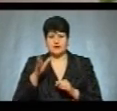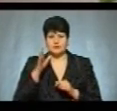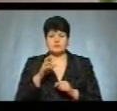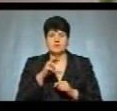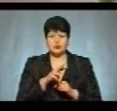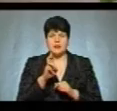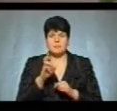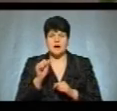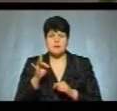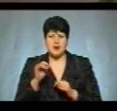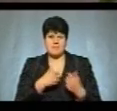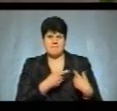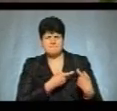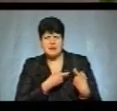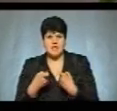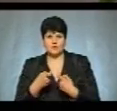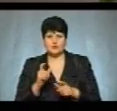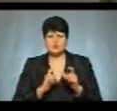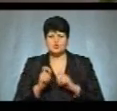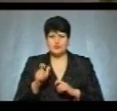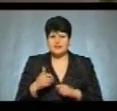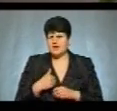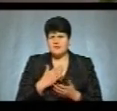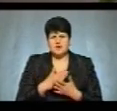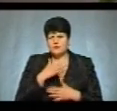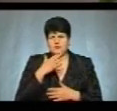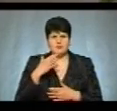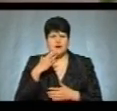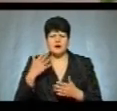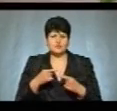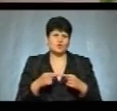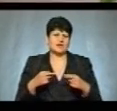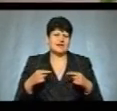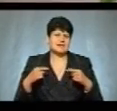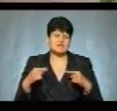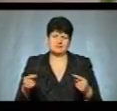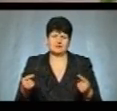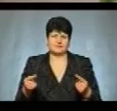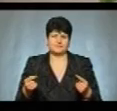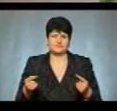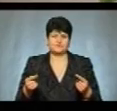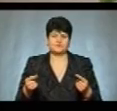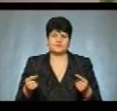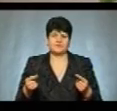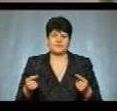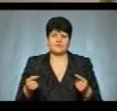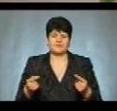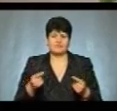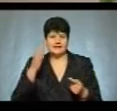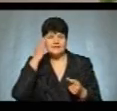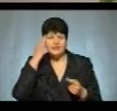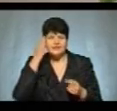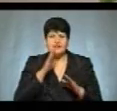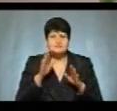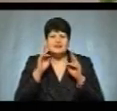сюди студенти. Я маю дуже багато різних хистів, але співати, певно, не